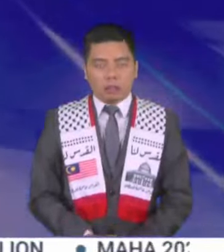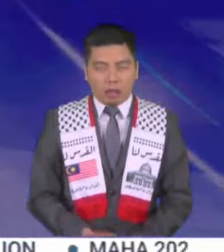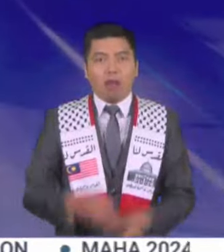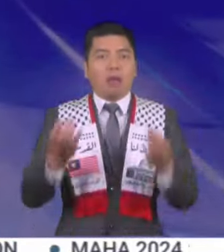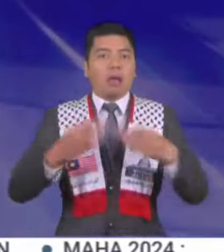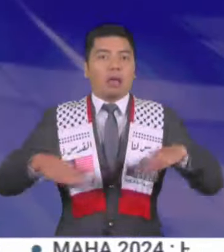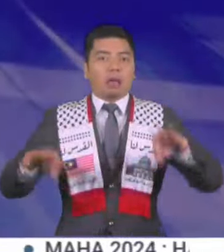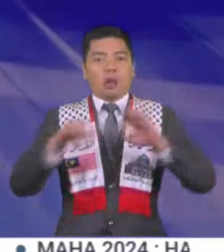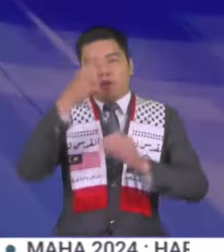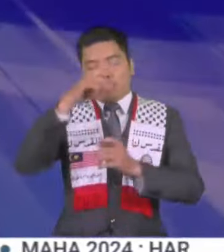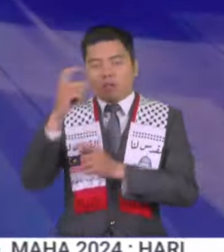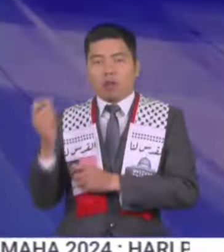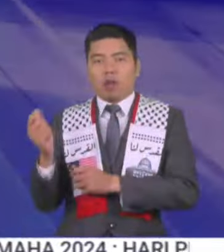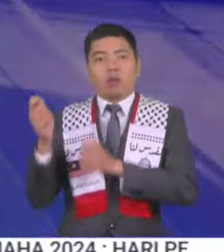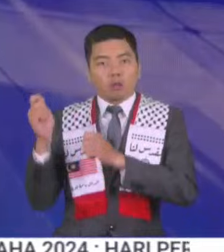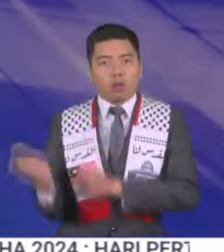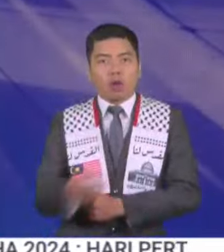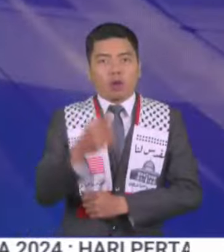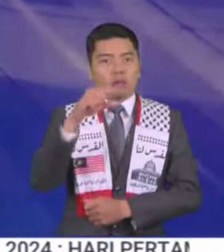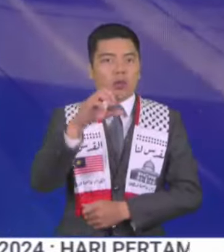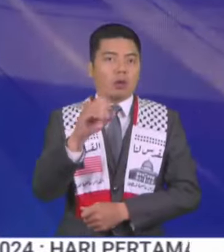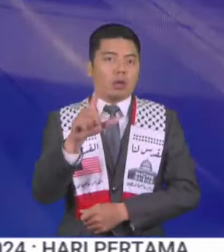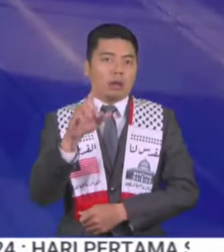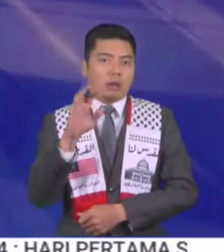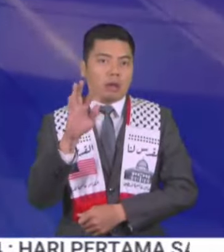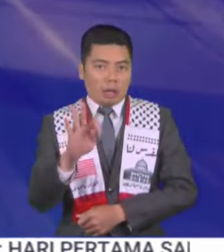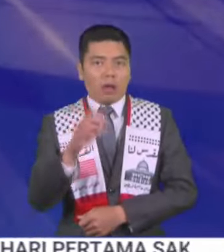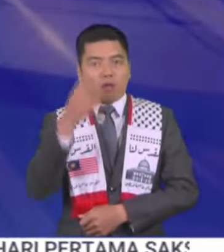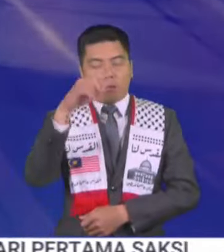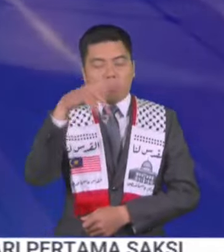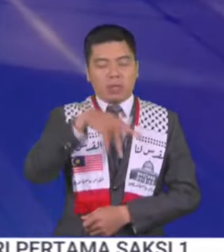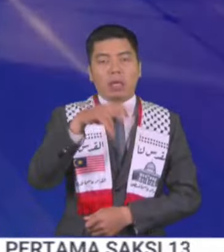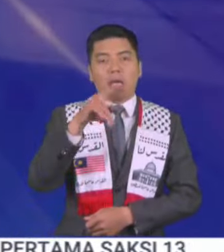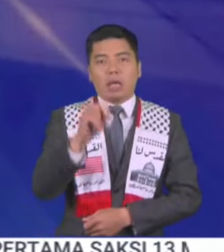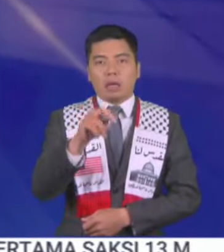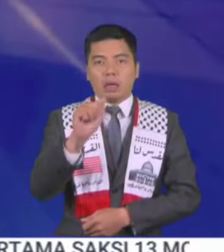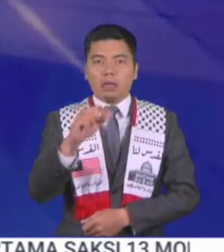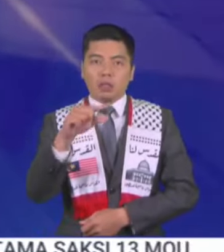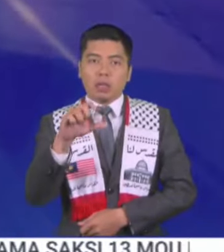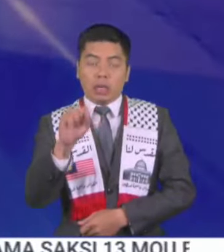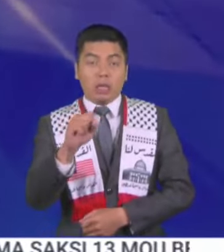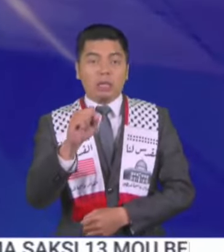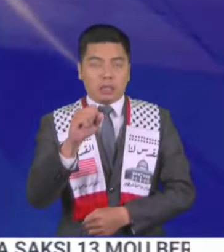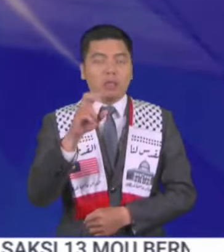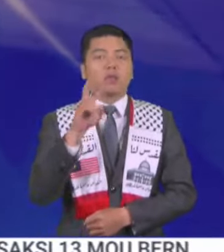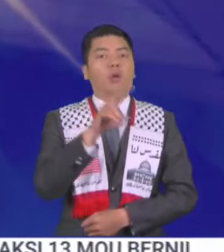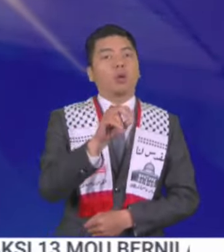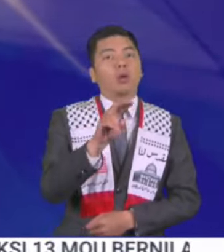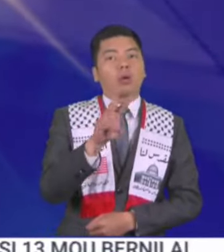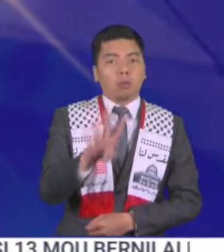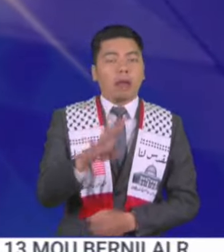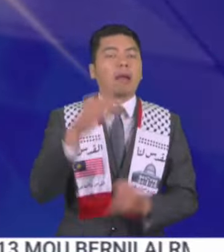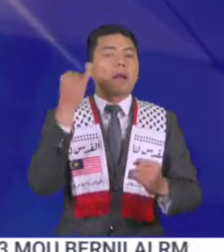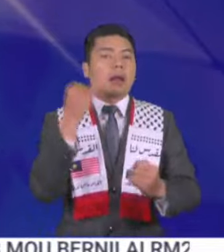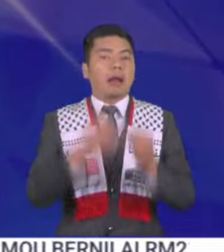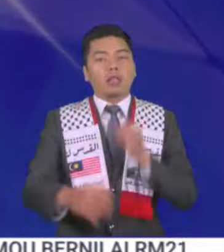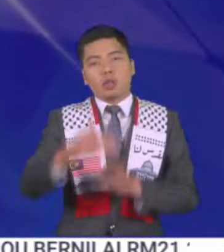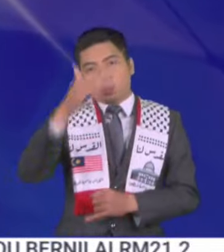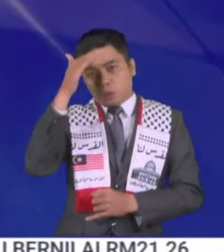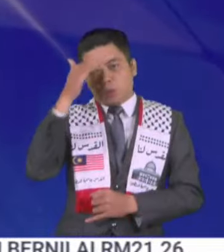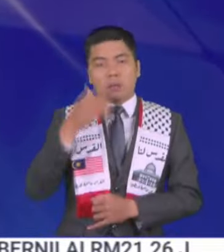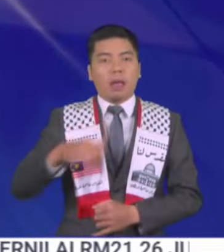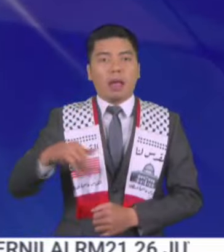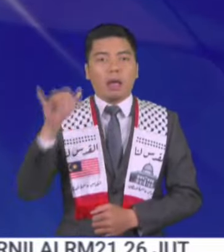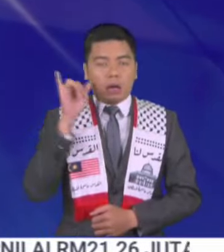Saingan final kebangsaan Siri Golf Amatur Nasional Pro 2 PNAGS 2024 yang berakhir di